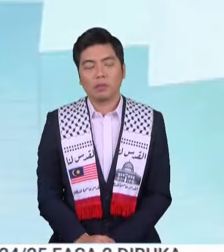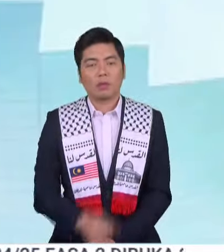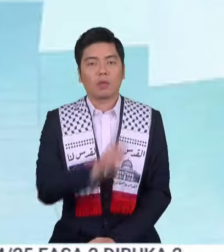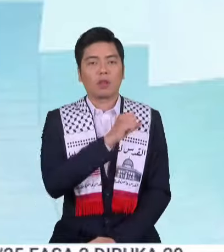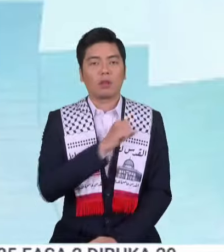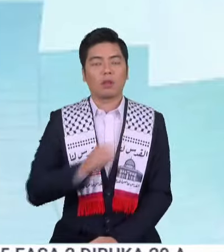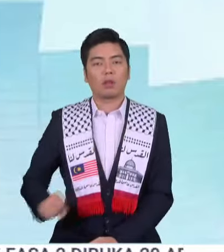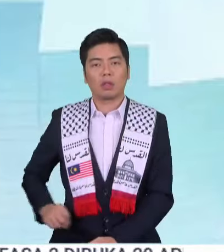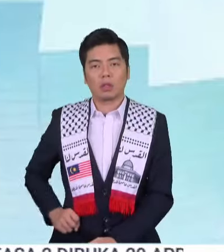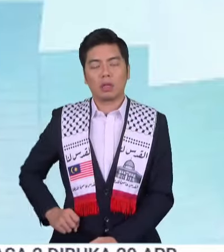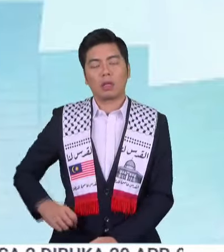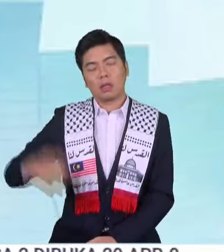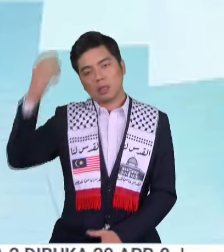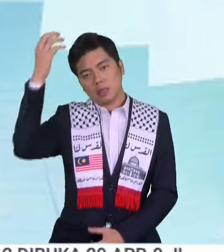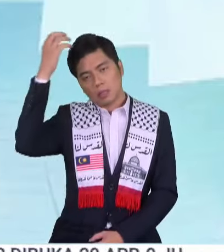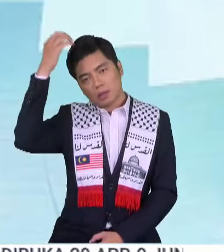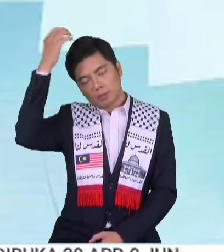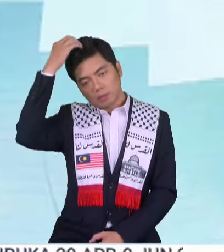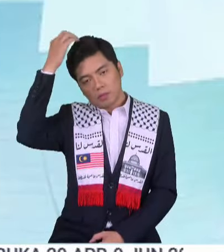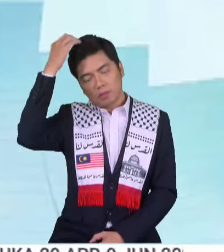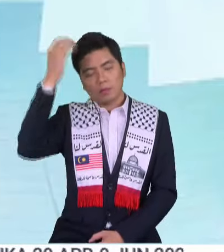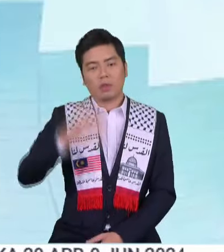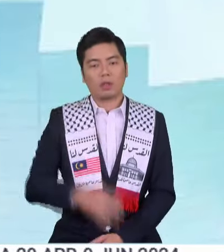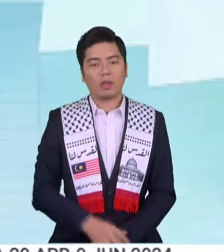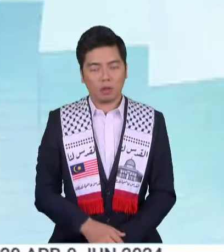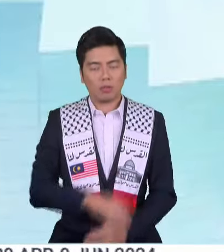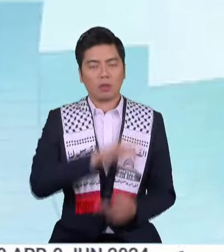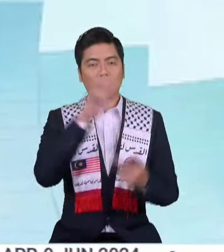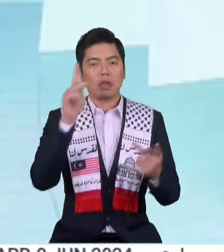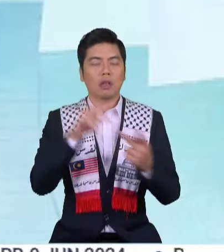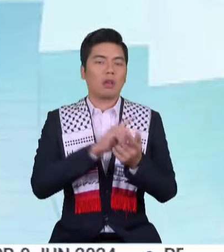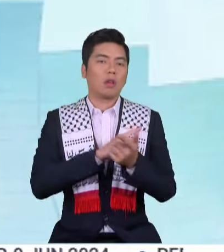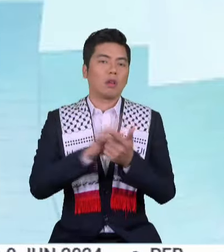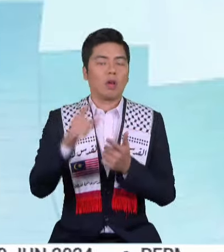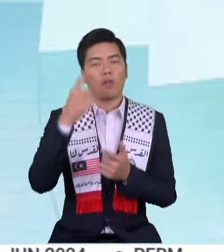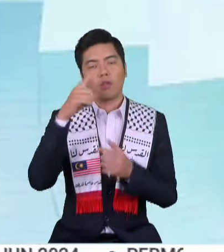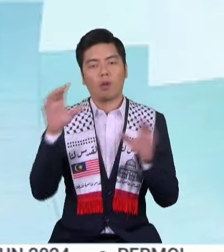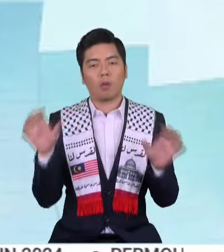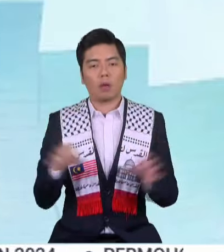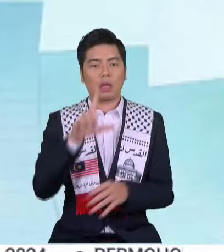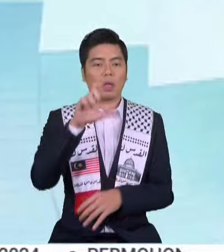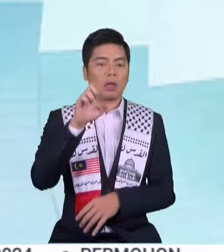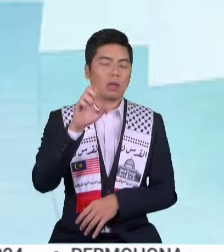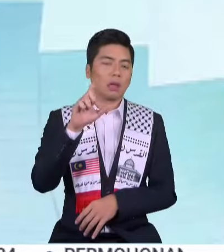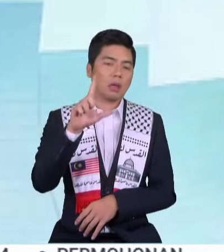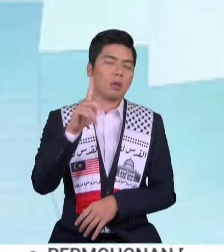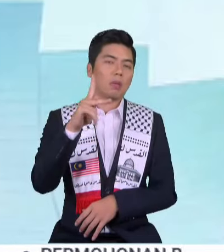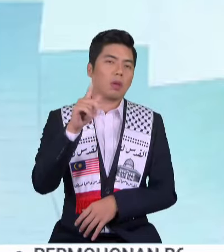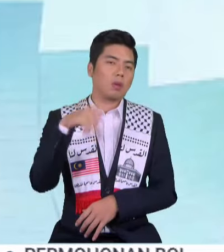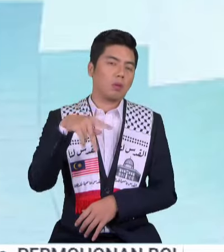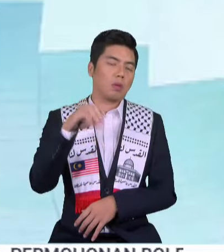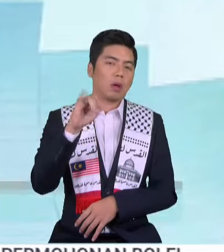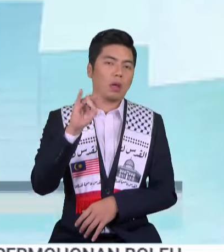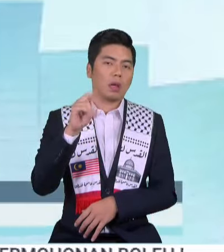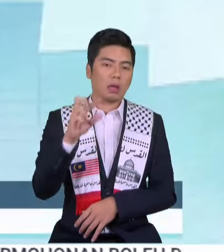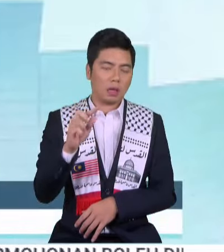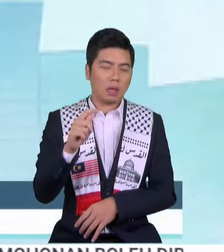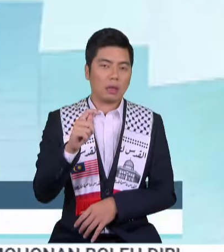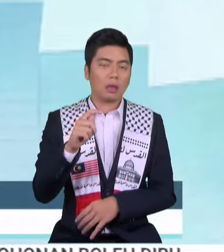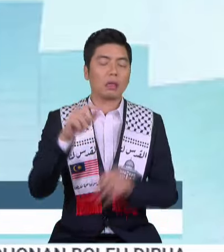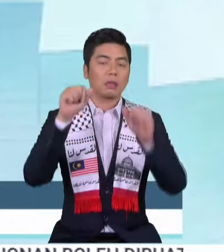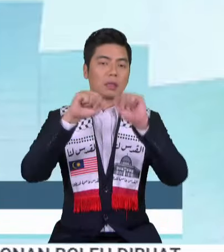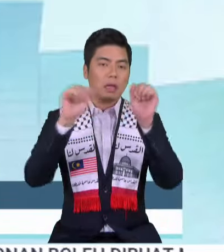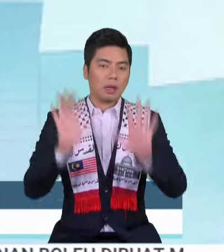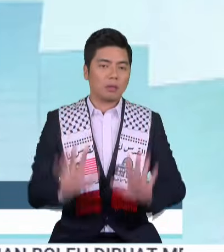Sultan Selangor Sultan Sharafuddin Idris Shah Al-Haj berkenan merasmikan kompleks Lake Point di Setia Alam Impian Shah